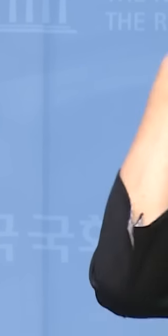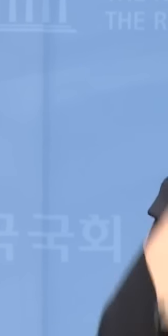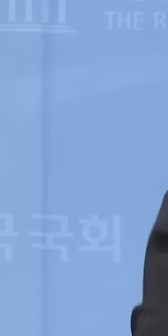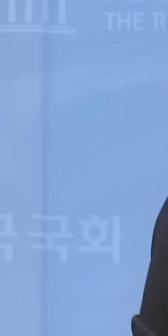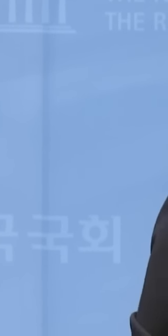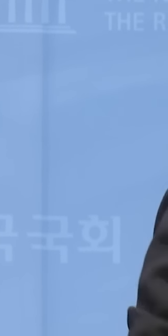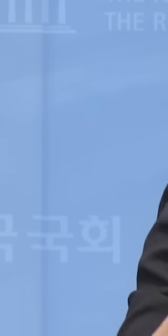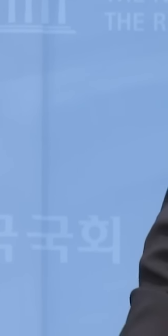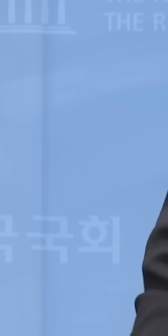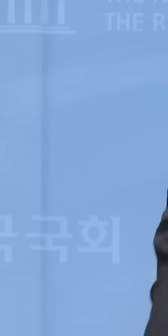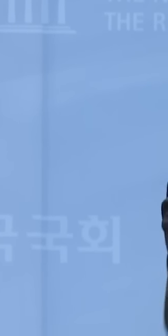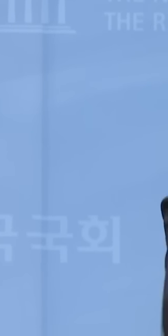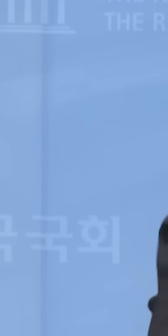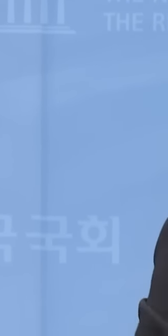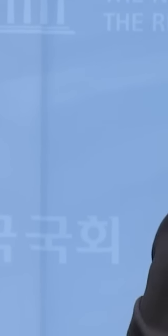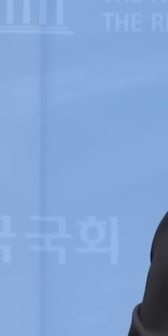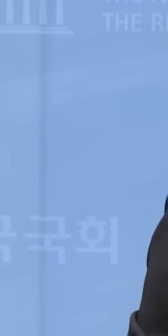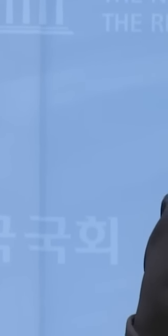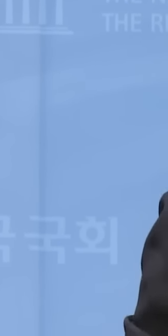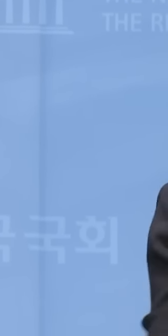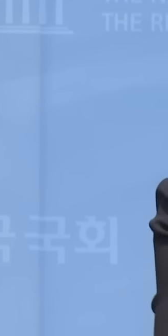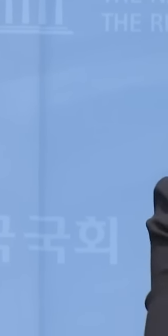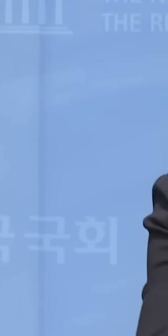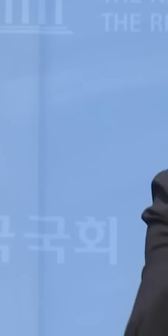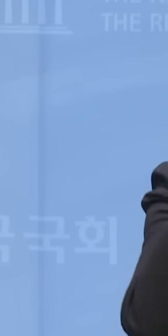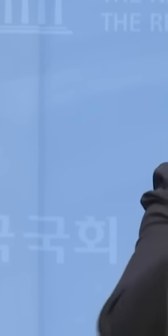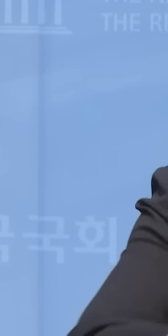오늘 윤석열 대통령의